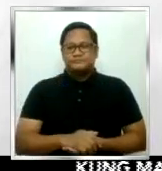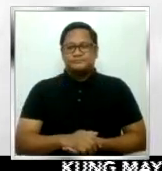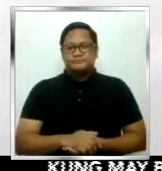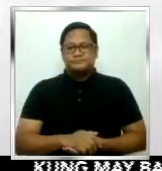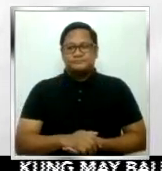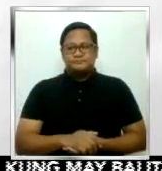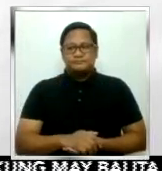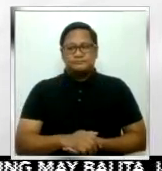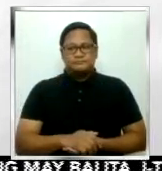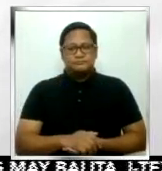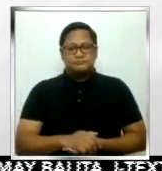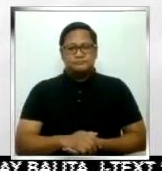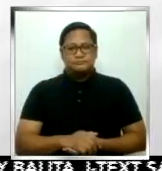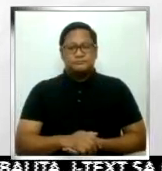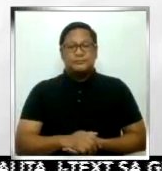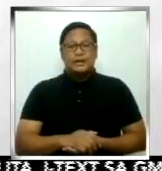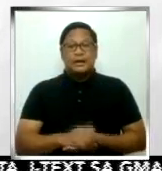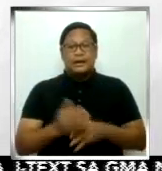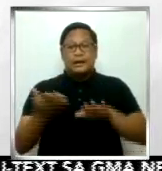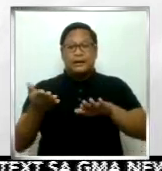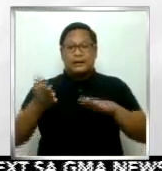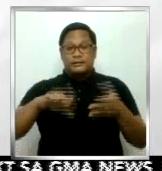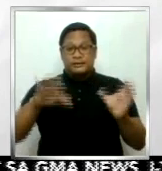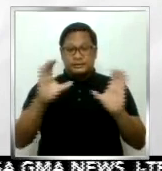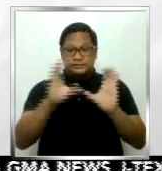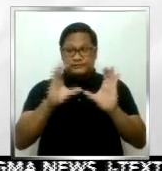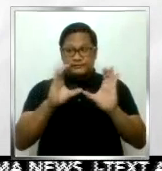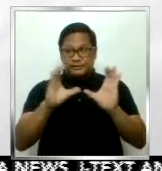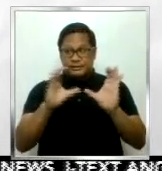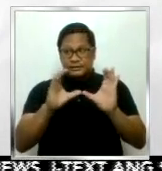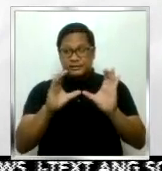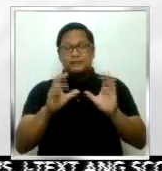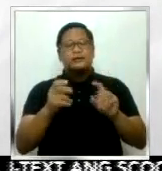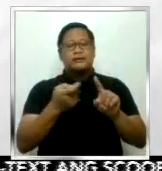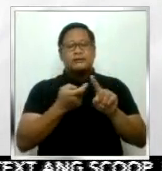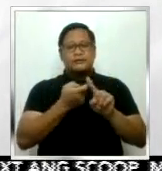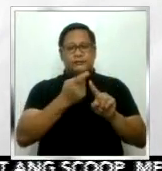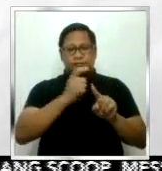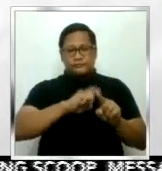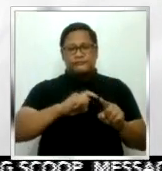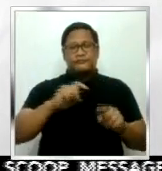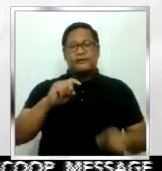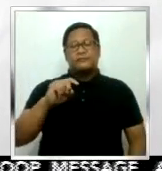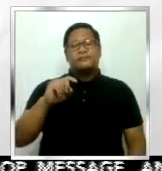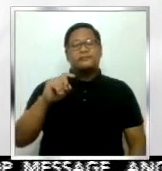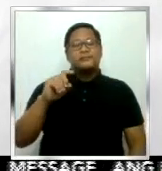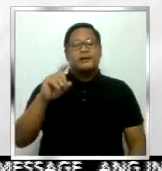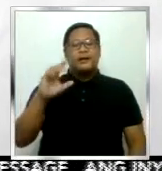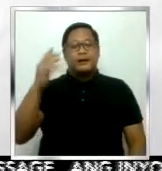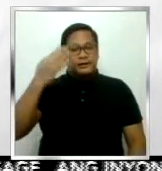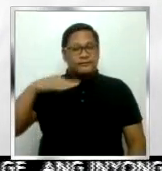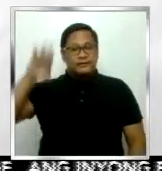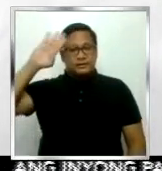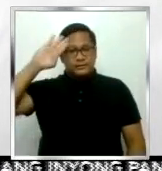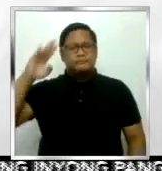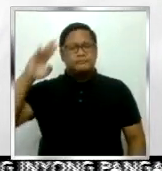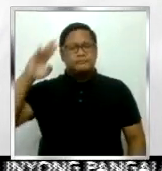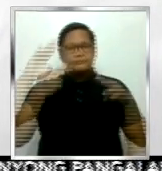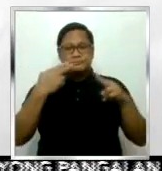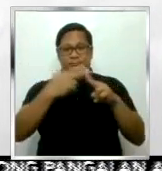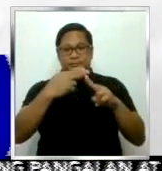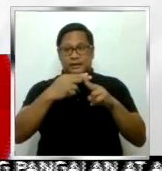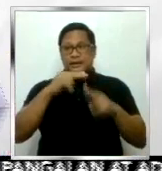Base sa death certificate na inilabas ng Pantheon Crematorium sa Dasmariñas, Cavite, patay ang isang nagngangalang JB